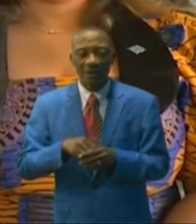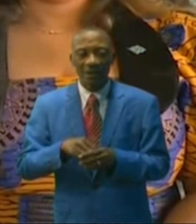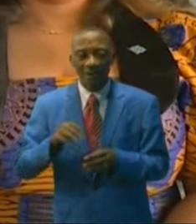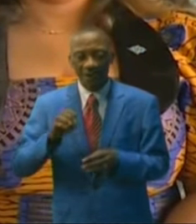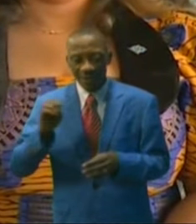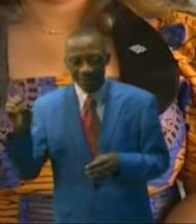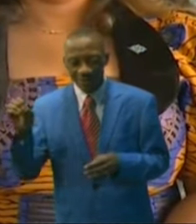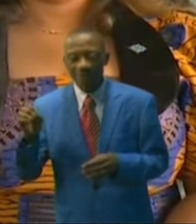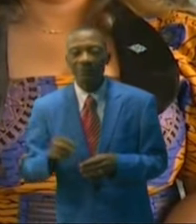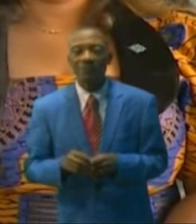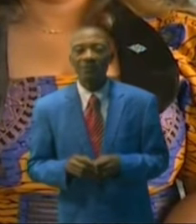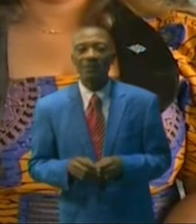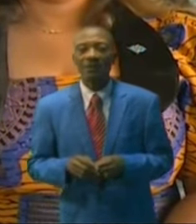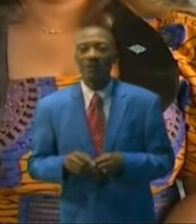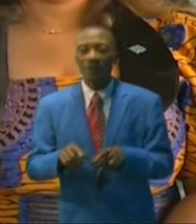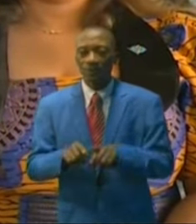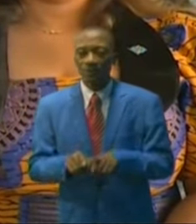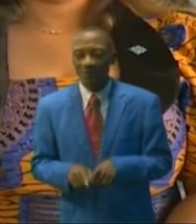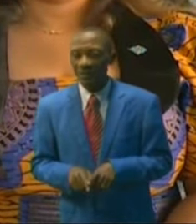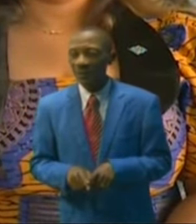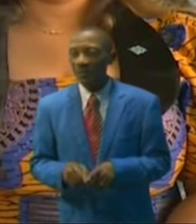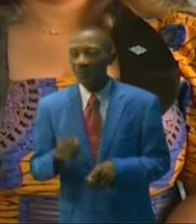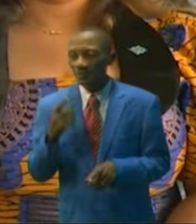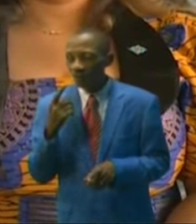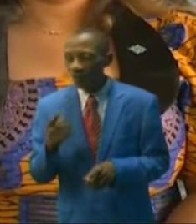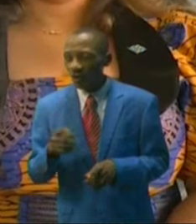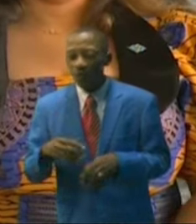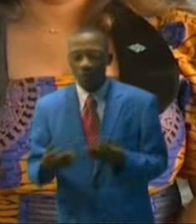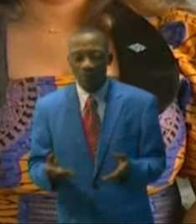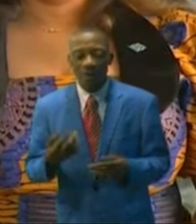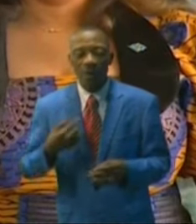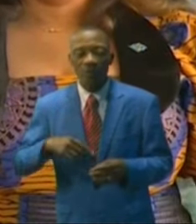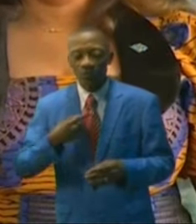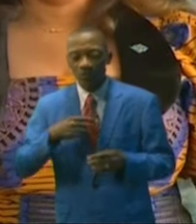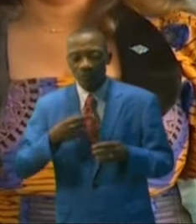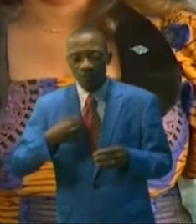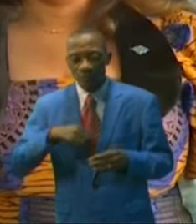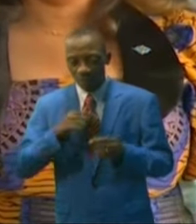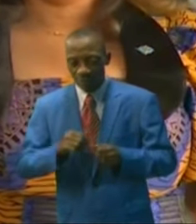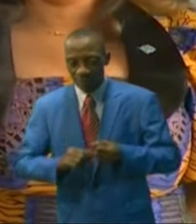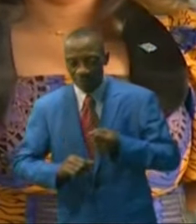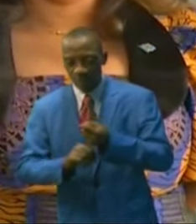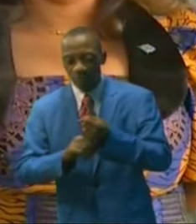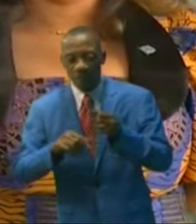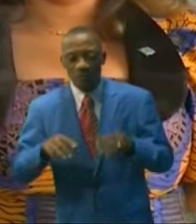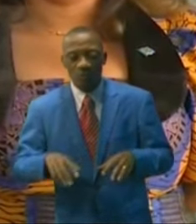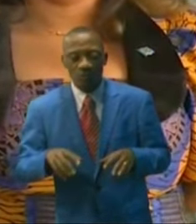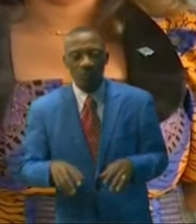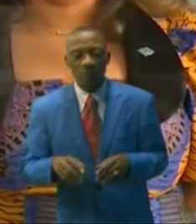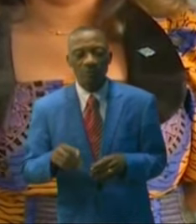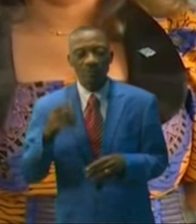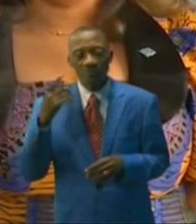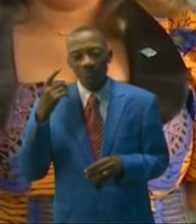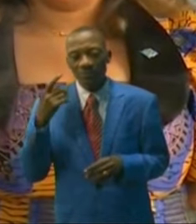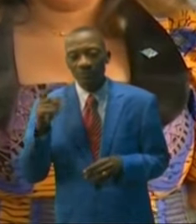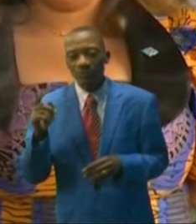à long terme vraiment de soutenir cette paix. On sait que ce n'est pas facile, mais nous sommes engagés vraiment à soutenir